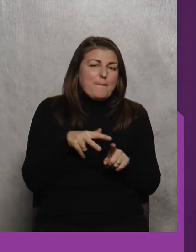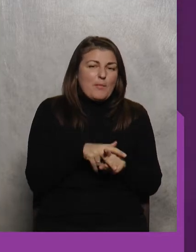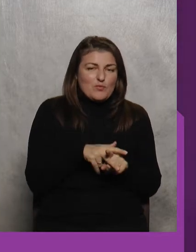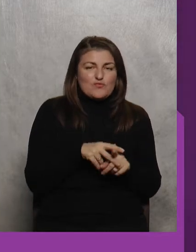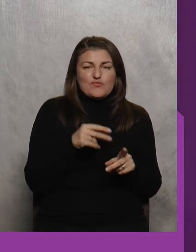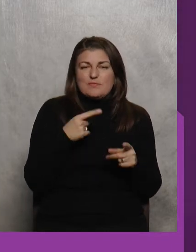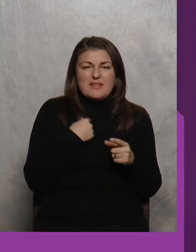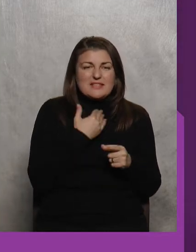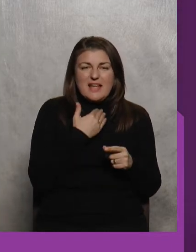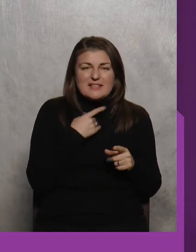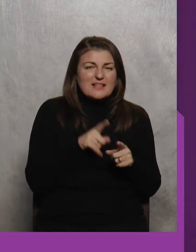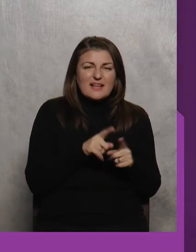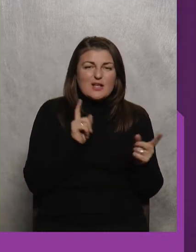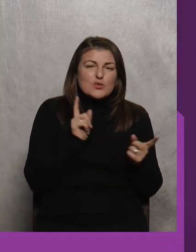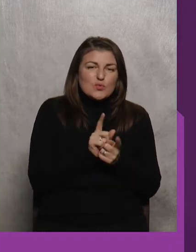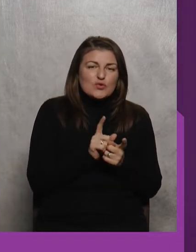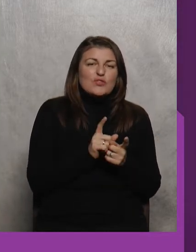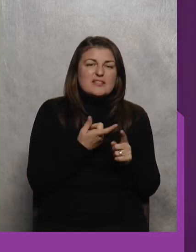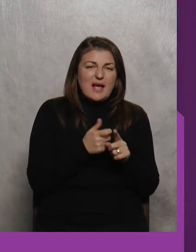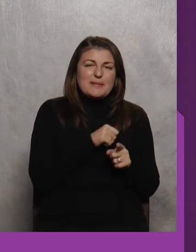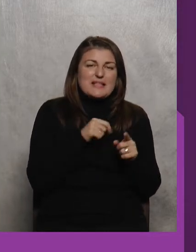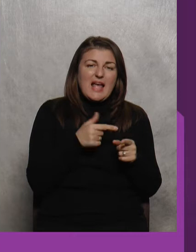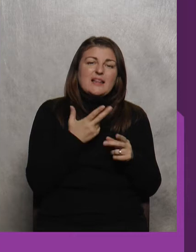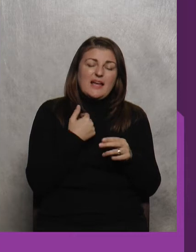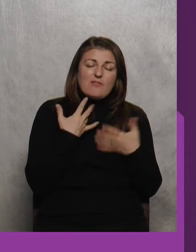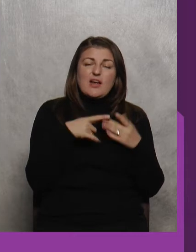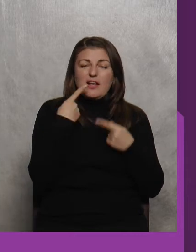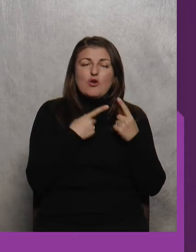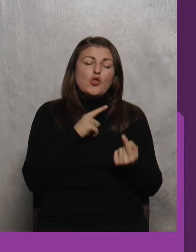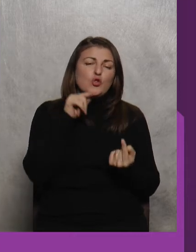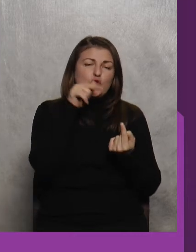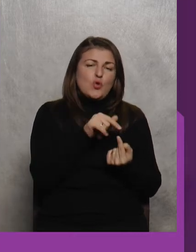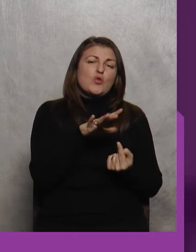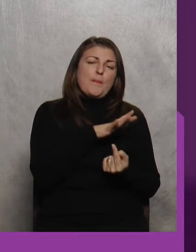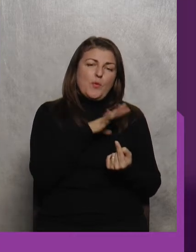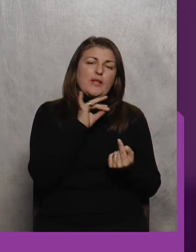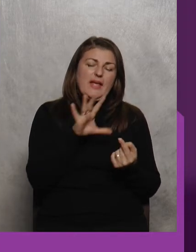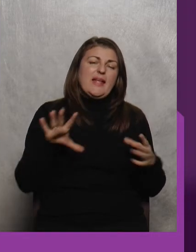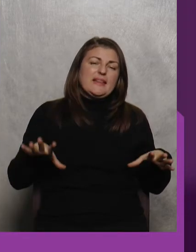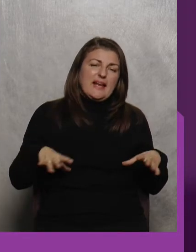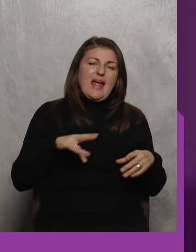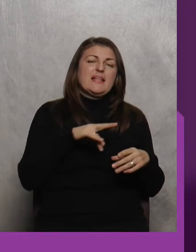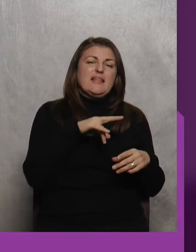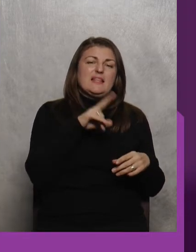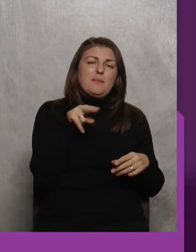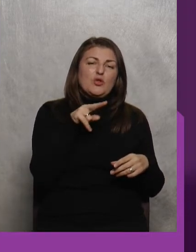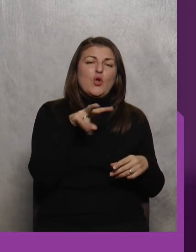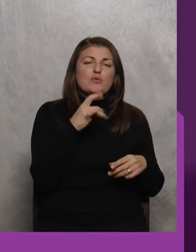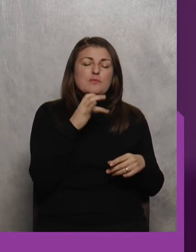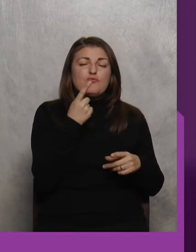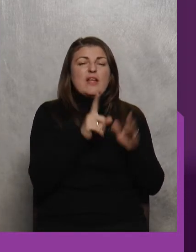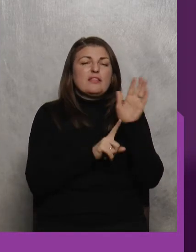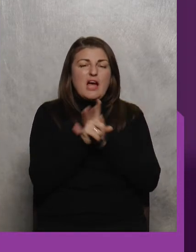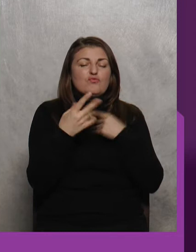найнапруженіча, мені здається, да. Сутичка саме да. ця. Як я вже казав, достойний буде і тренер Дмитро Луцишин, тому що він